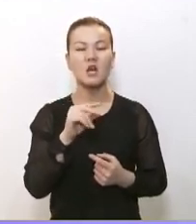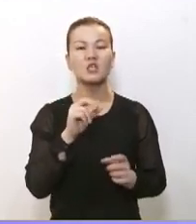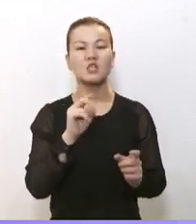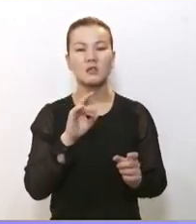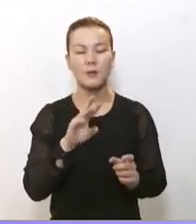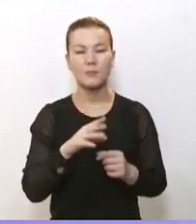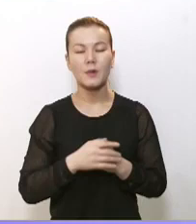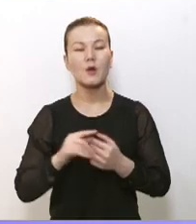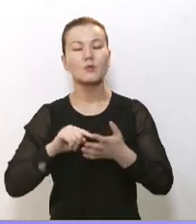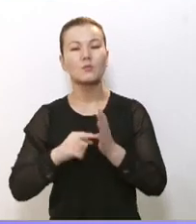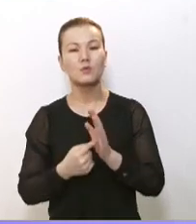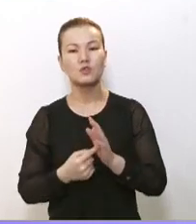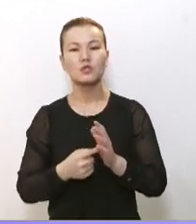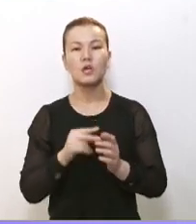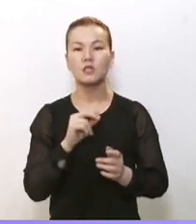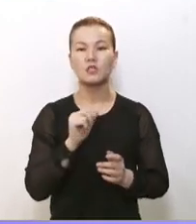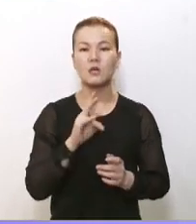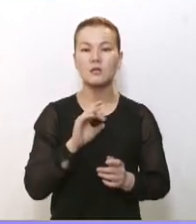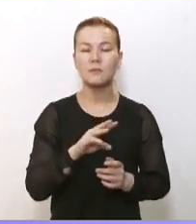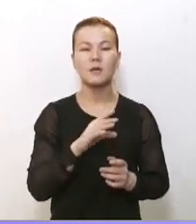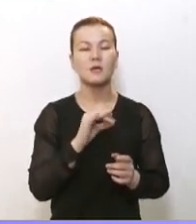Перемножить число в частном и